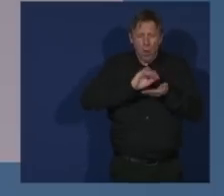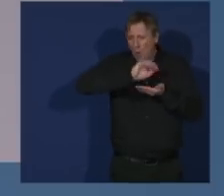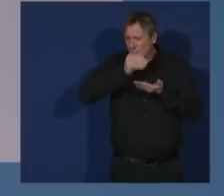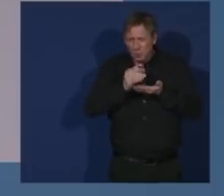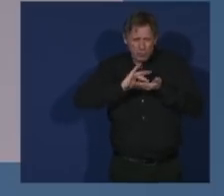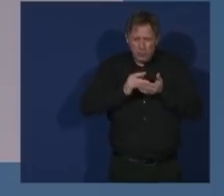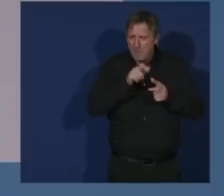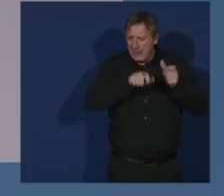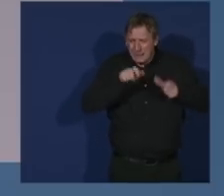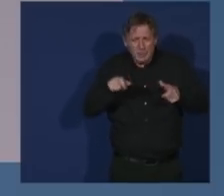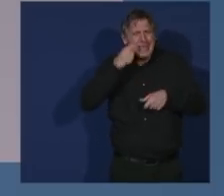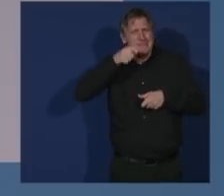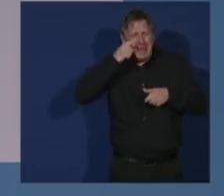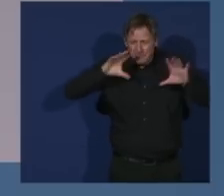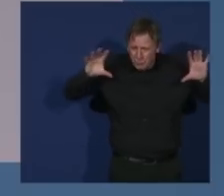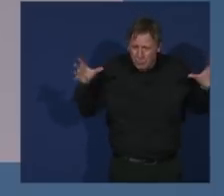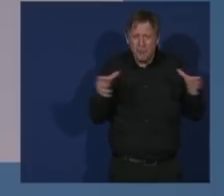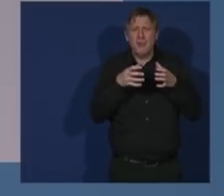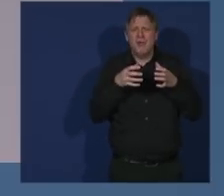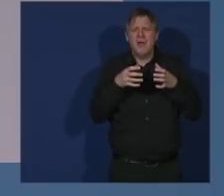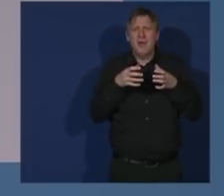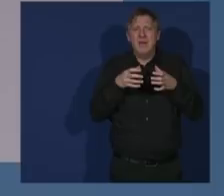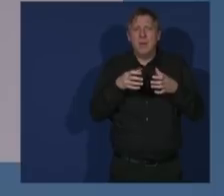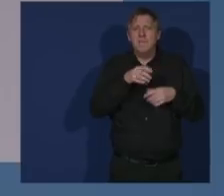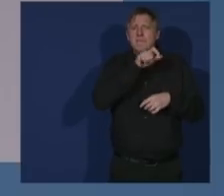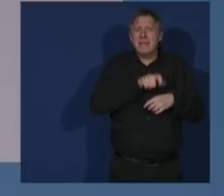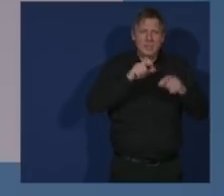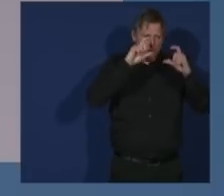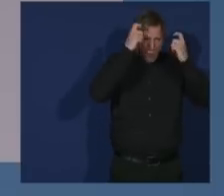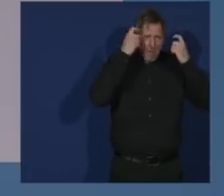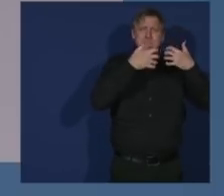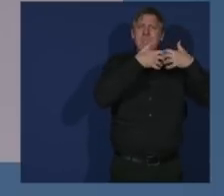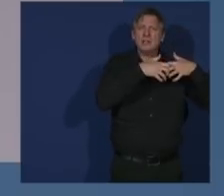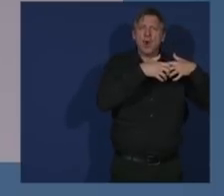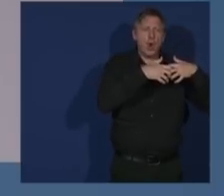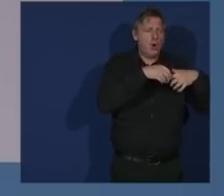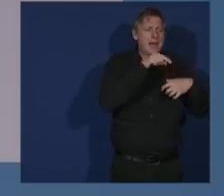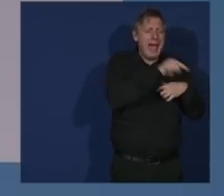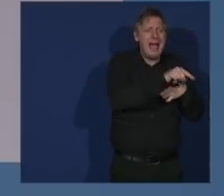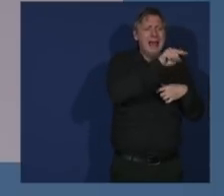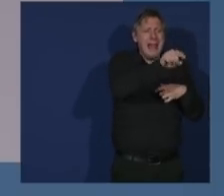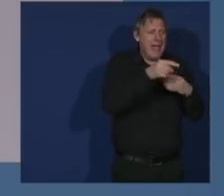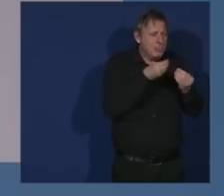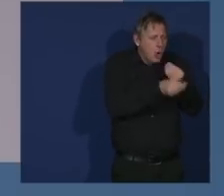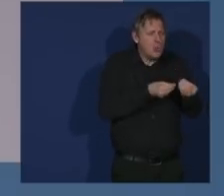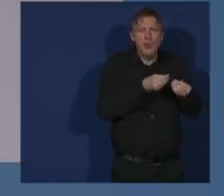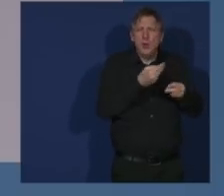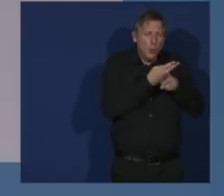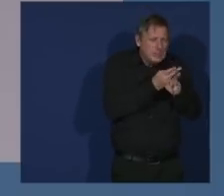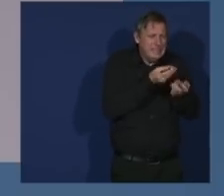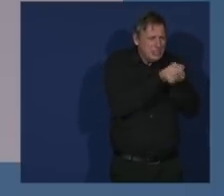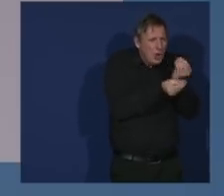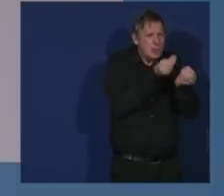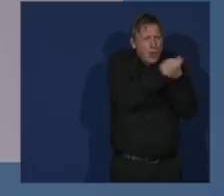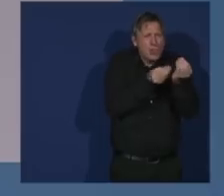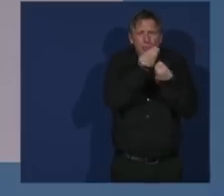former, pour équiper chaque marcheur qui le souhaitera, pour lui donner les éléments nécessaires, pour lui permettre